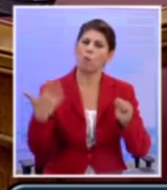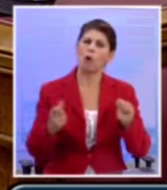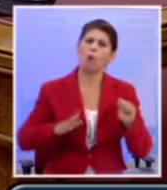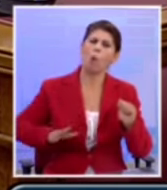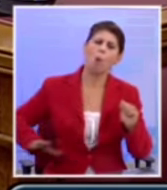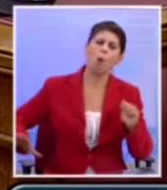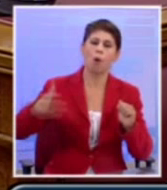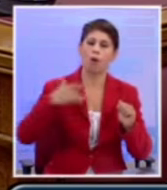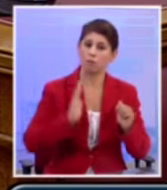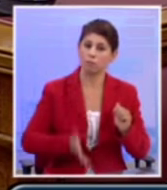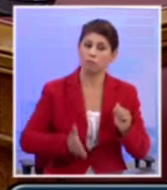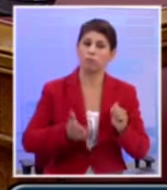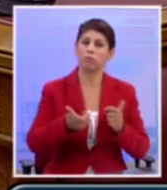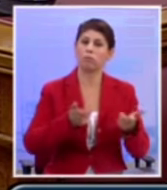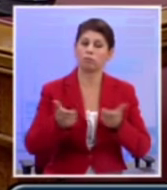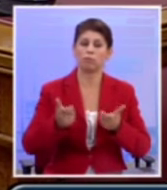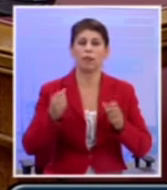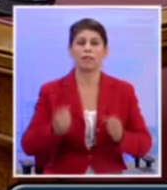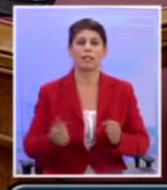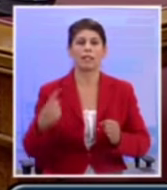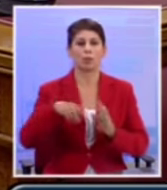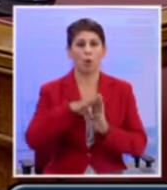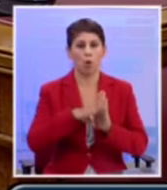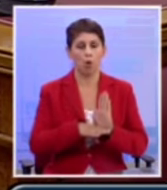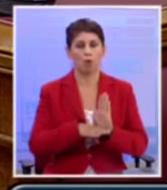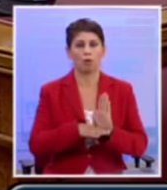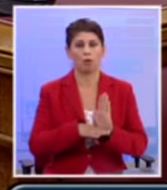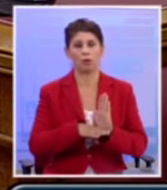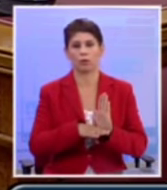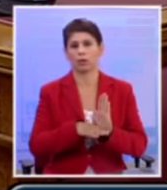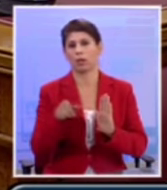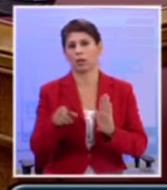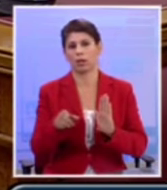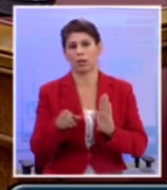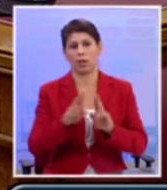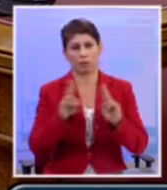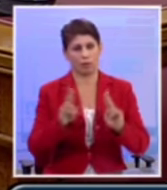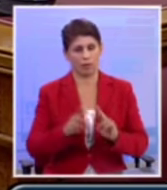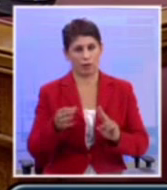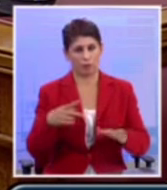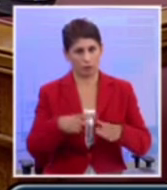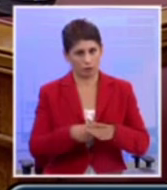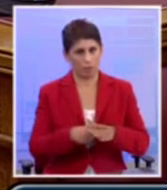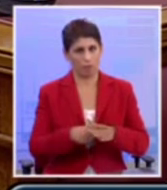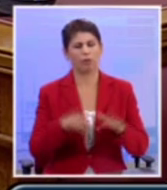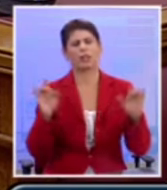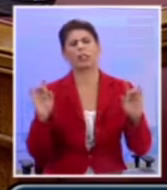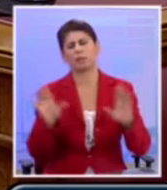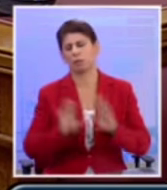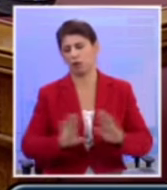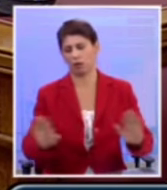Δηλαδή μπορεί να δανειωθούνται με βάση κάποιους όρους αιρεσιμότητας από το Διεθνές Νομισματικό Ταμείο και τίποτα